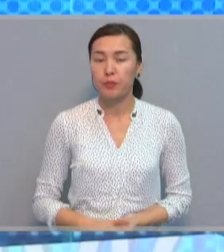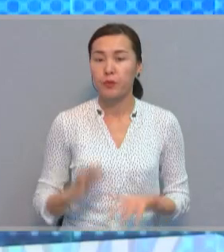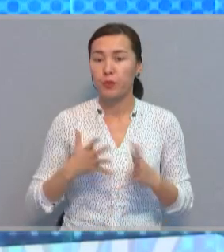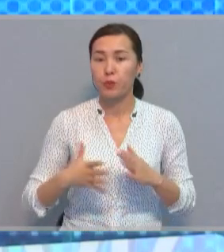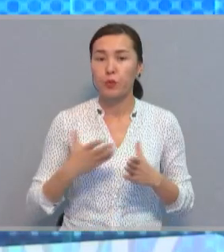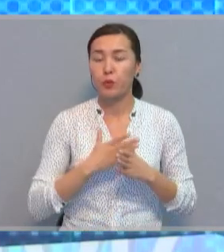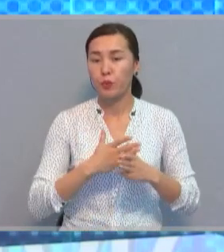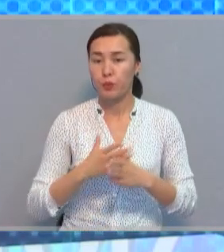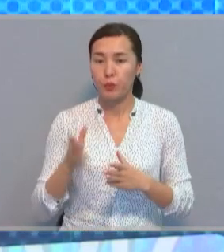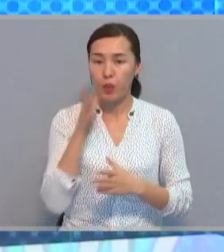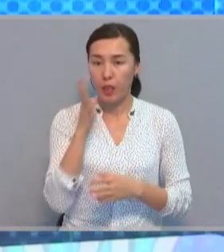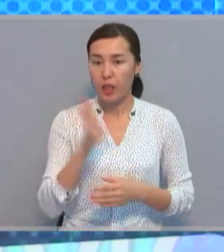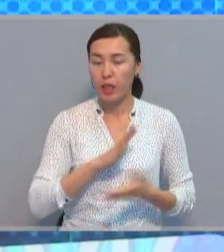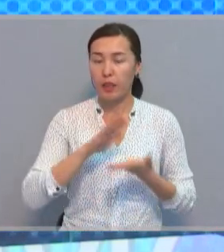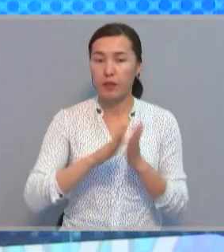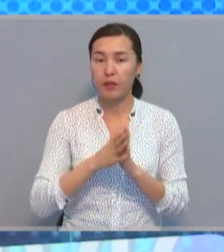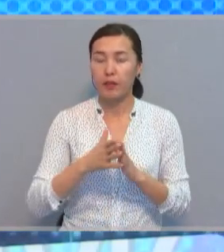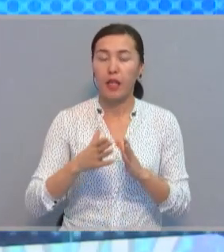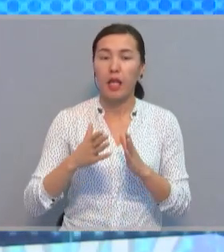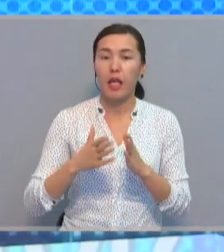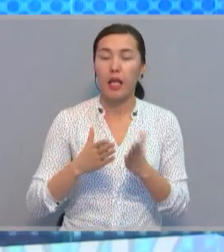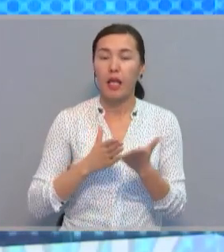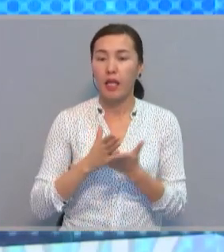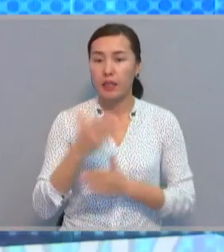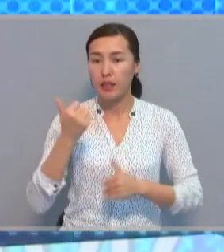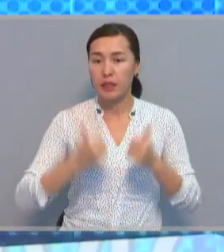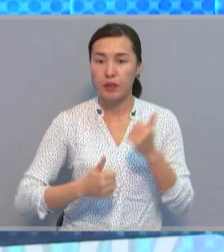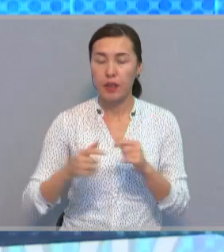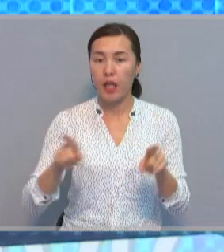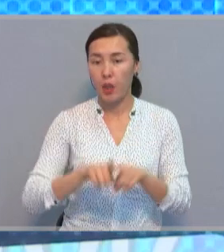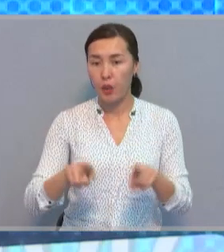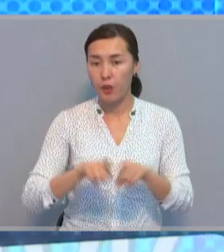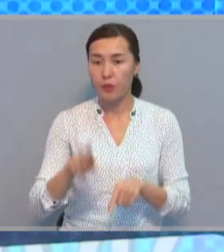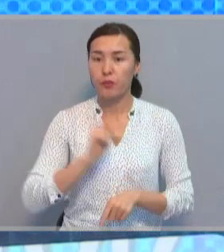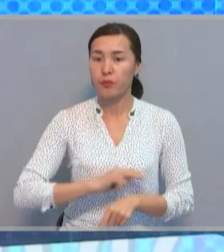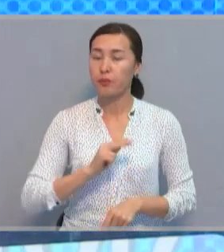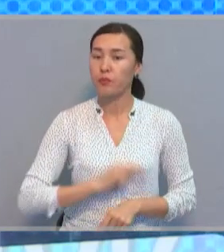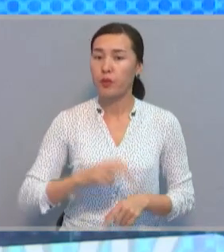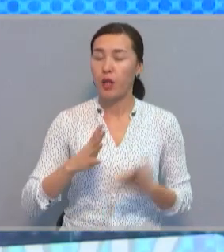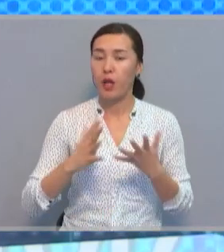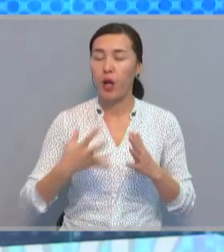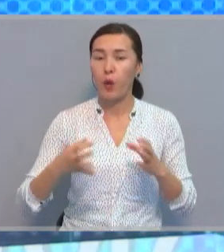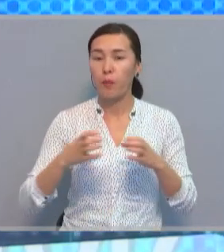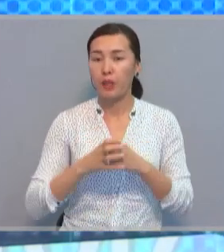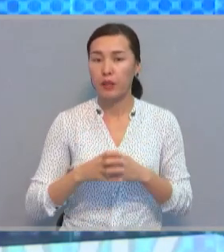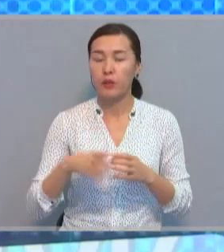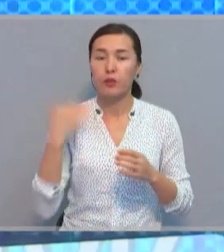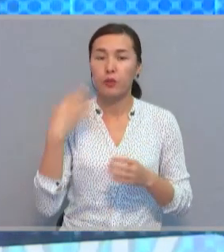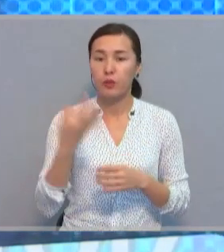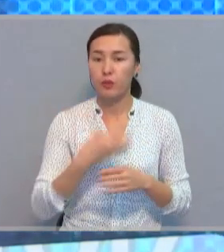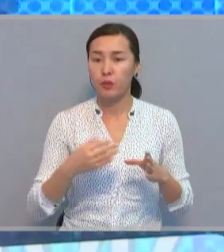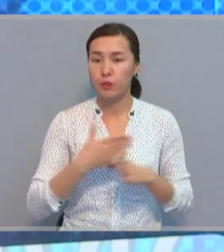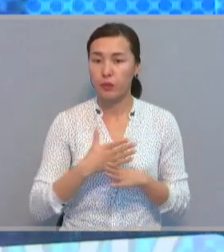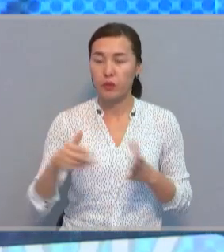Ауылда қолдайтын кез келді. Саяси дода қарсаңында ауыл-ауылды аралап, үгіт-насихат жұмыстарын жүргізіп жатқан ауылды партиясының Түркістан